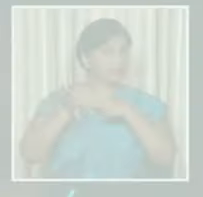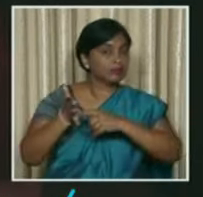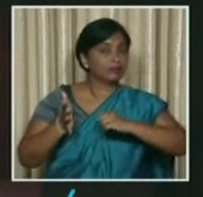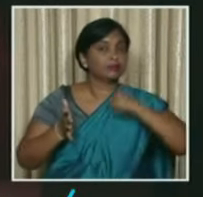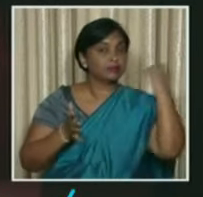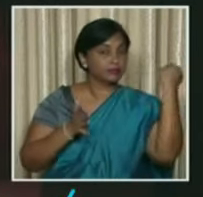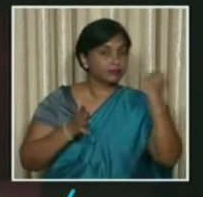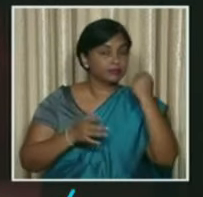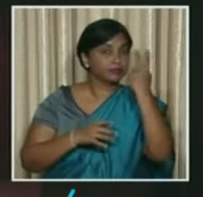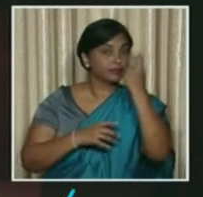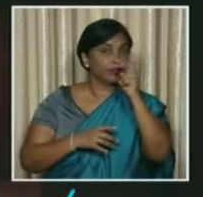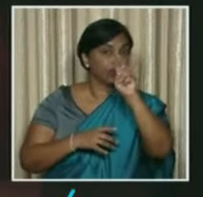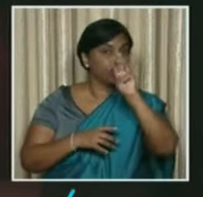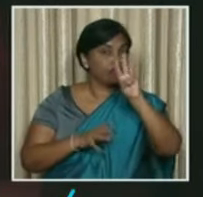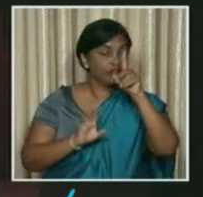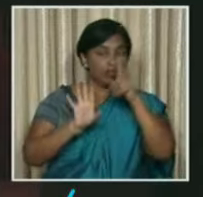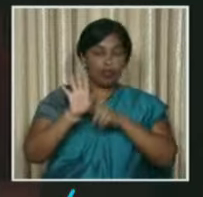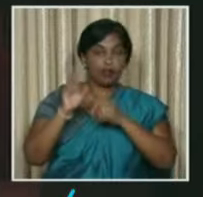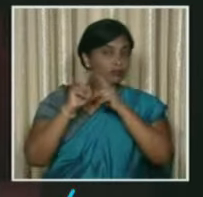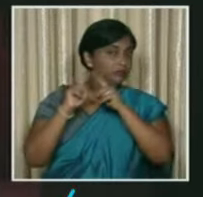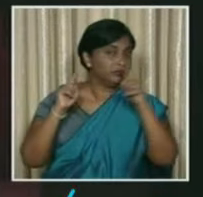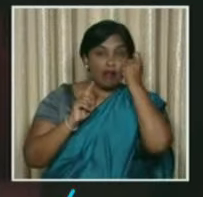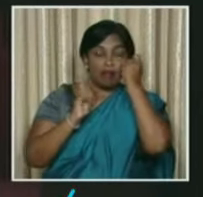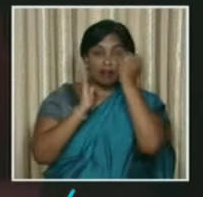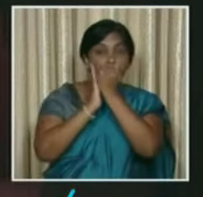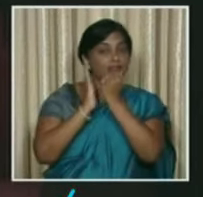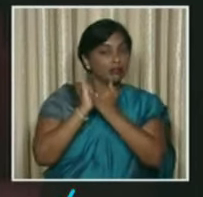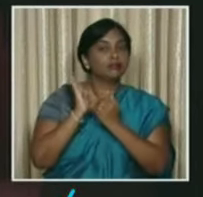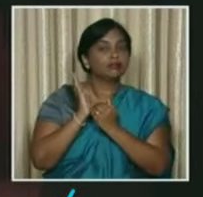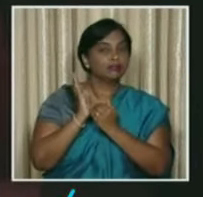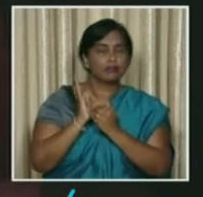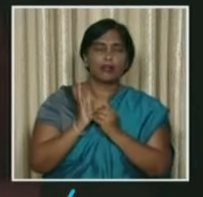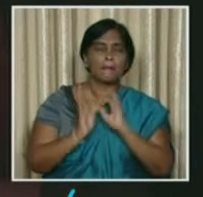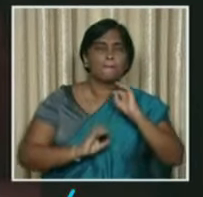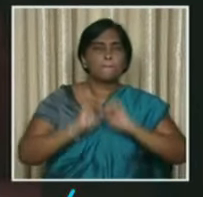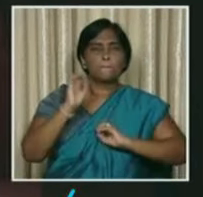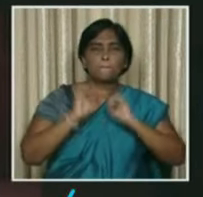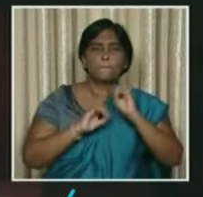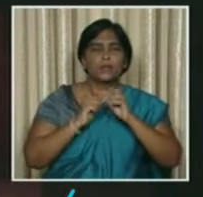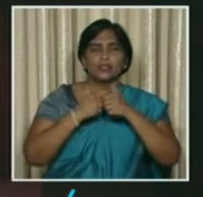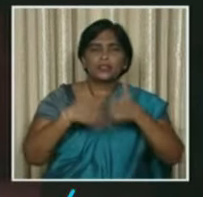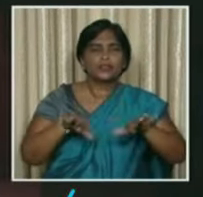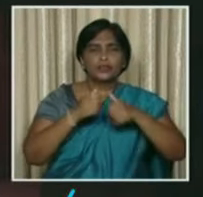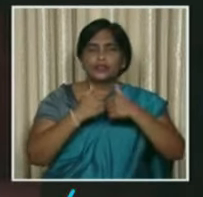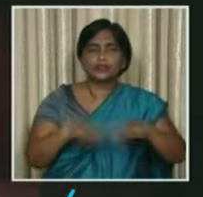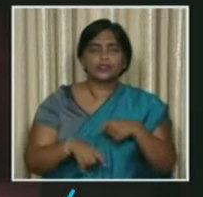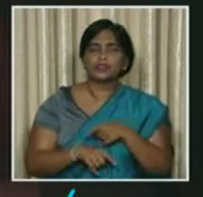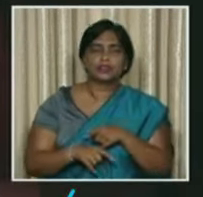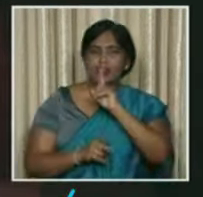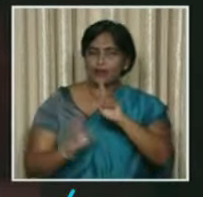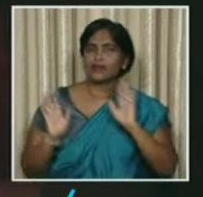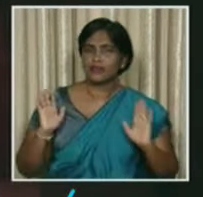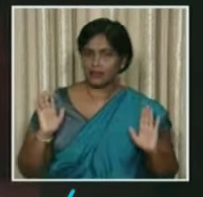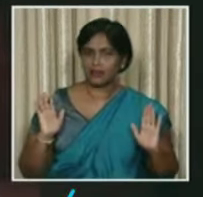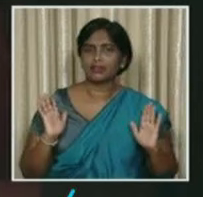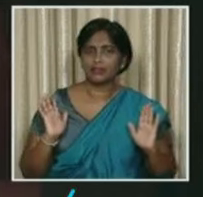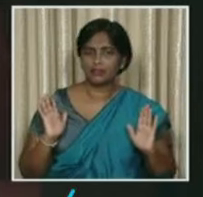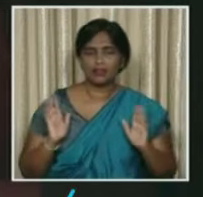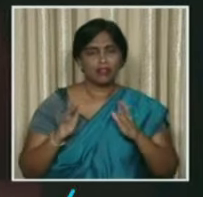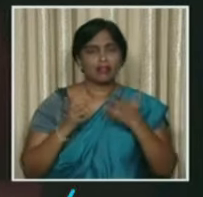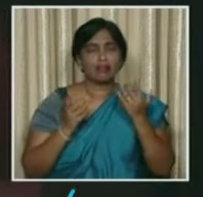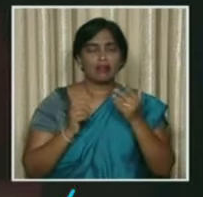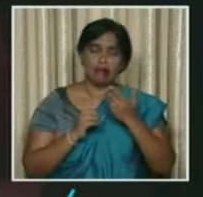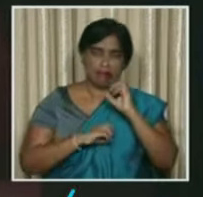කතාවේ 2023 වසර වෙනුවෙන් තිබුණු යෝජනා වලින් කොපමණ ප්‍රමාණයක් ක්‍රියාත්මක කරලා තිබෙනවද කොපමණ